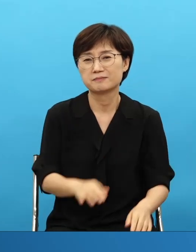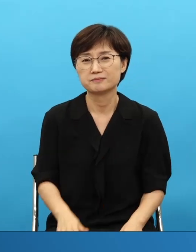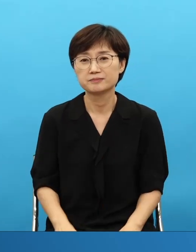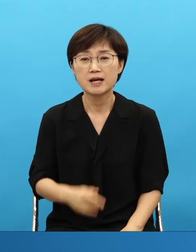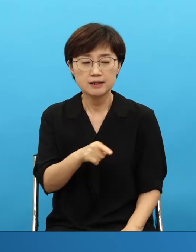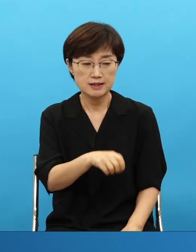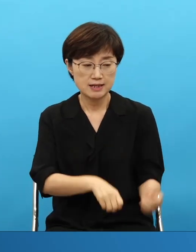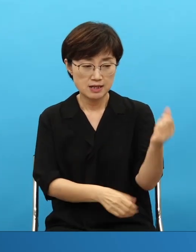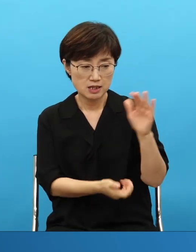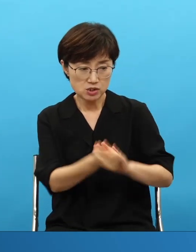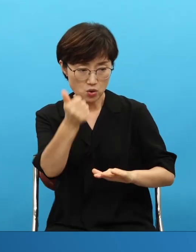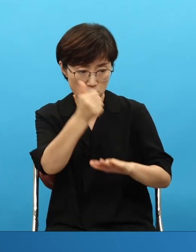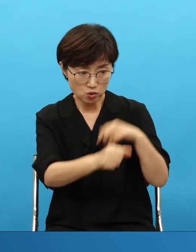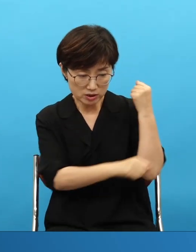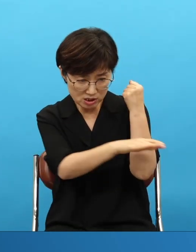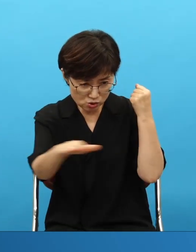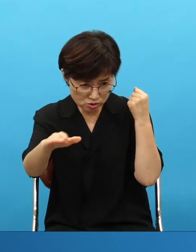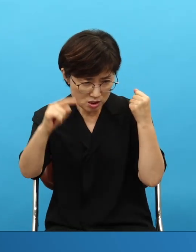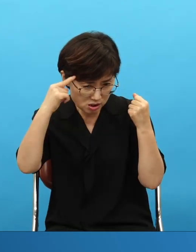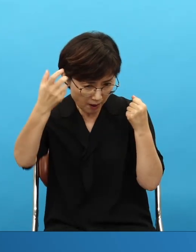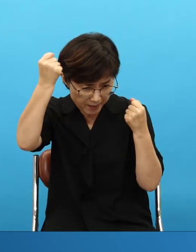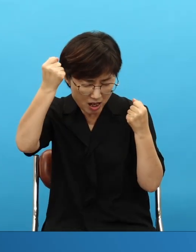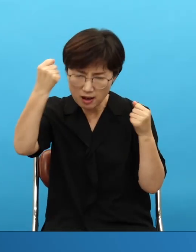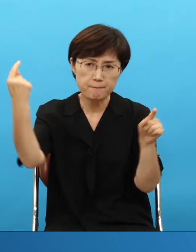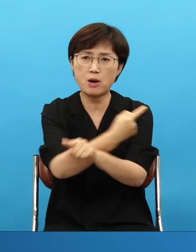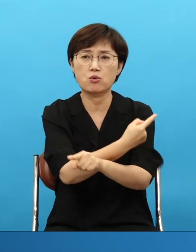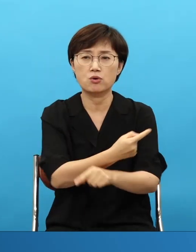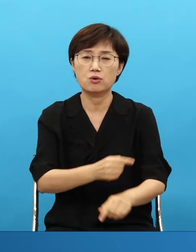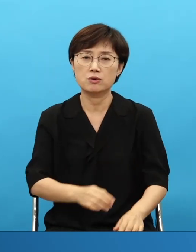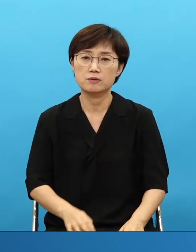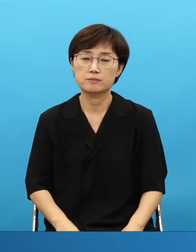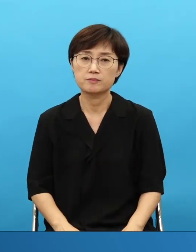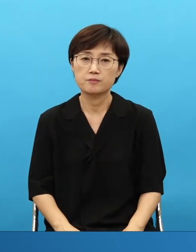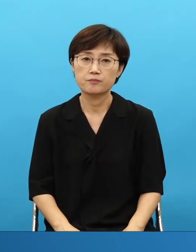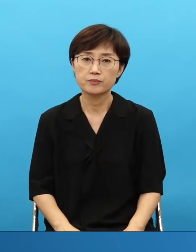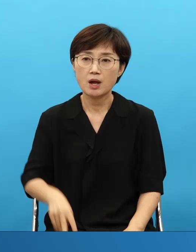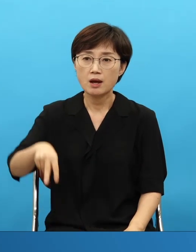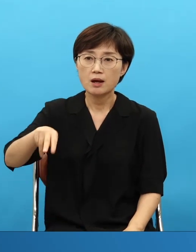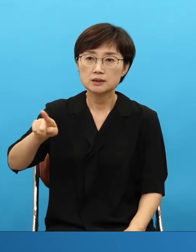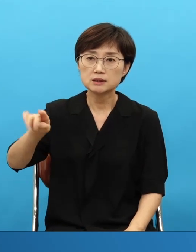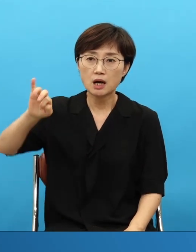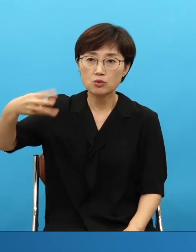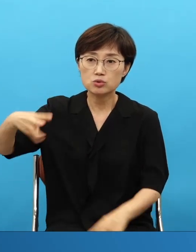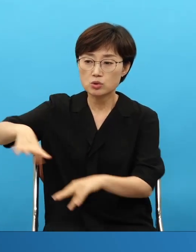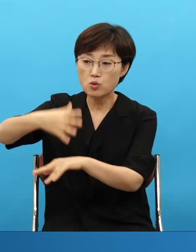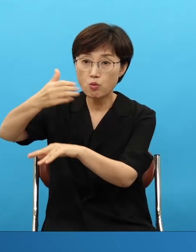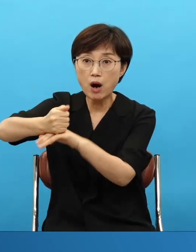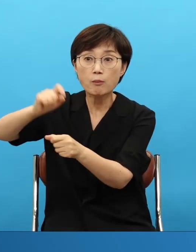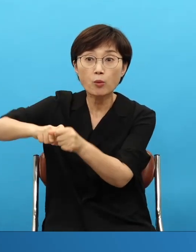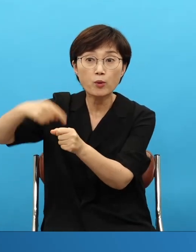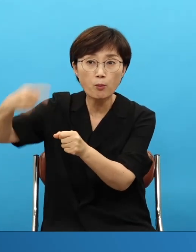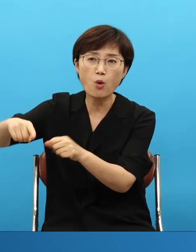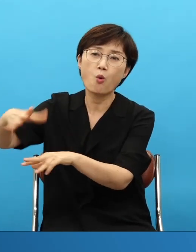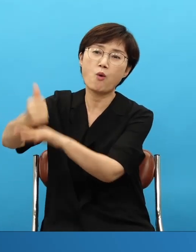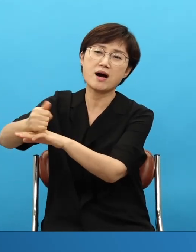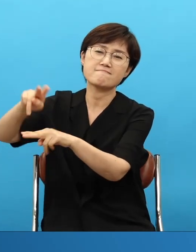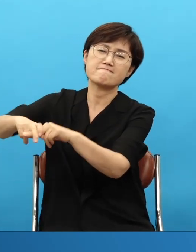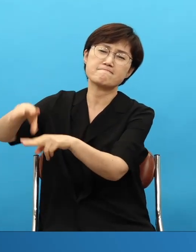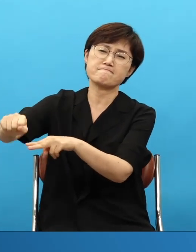아시겠죠? 사울 왕의 목표는 왕이요. 다윗의 목표는 왕이 아니요.